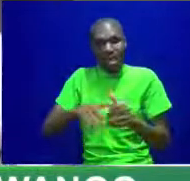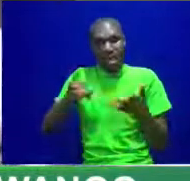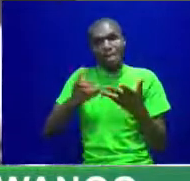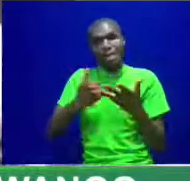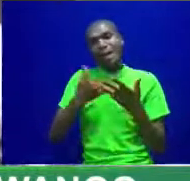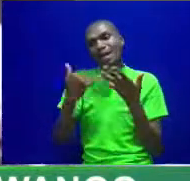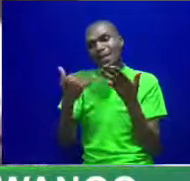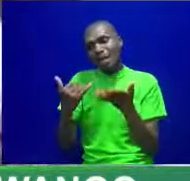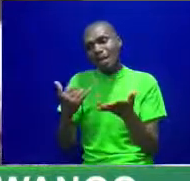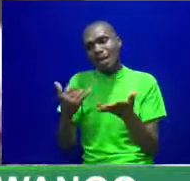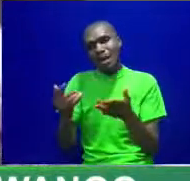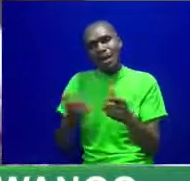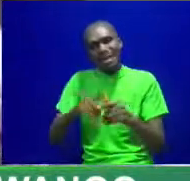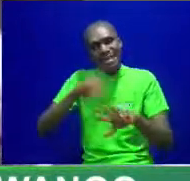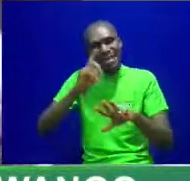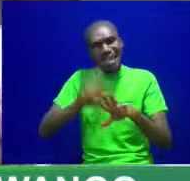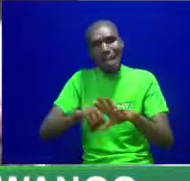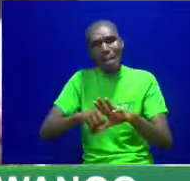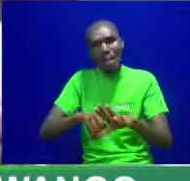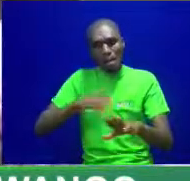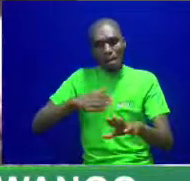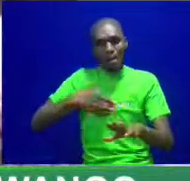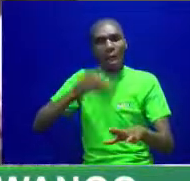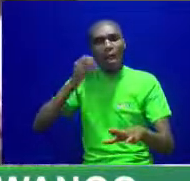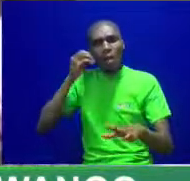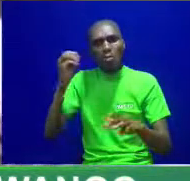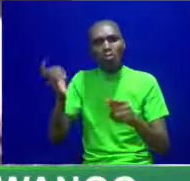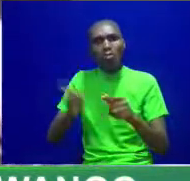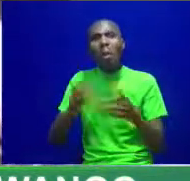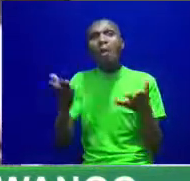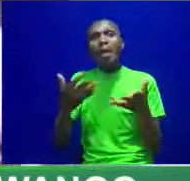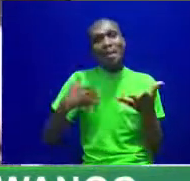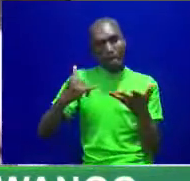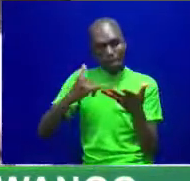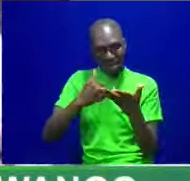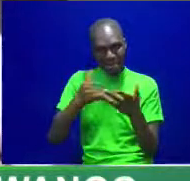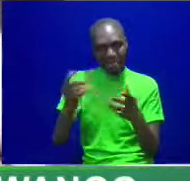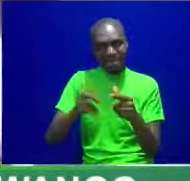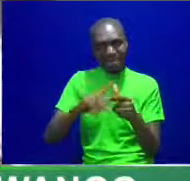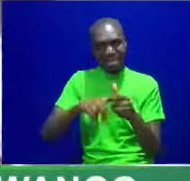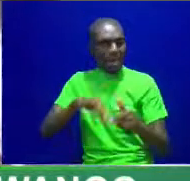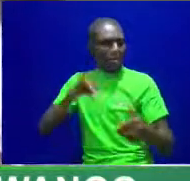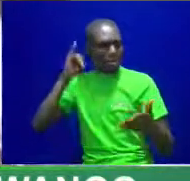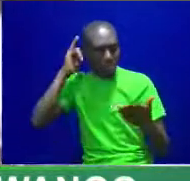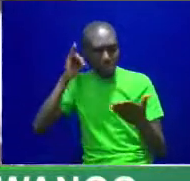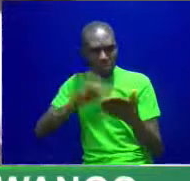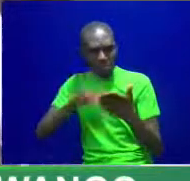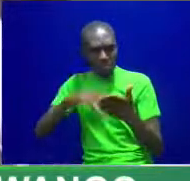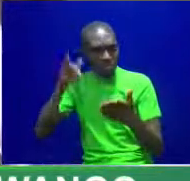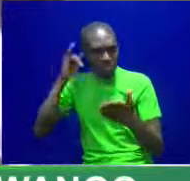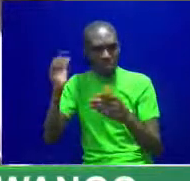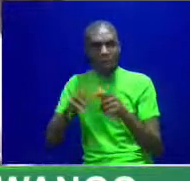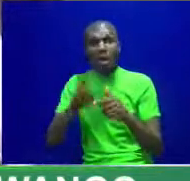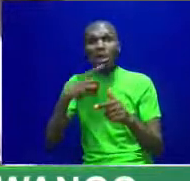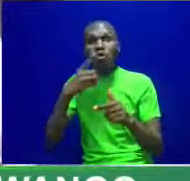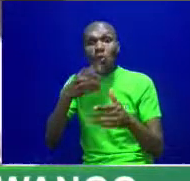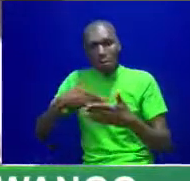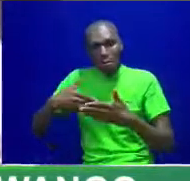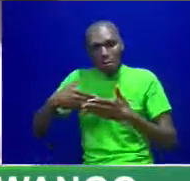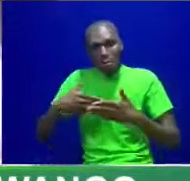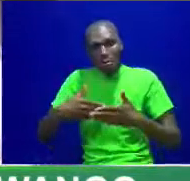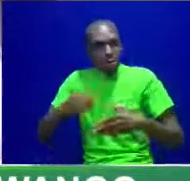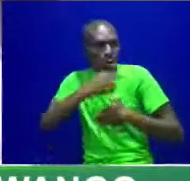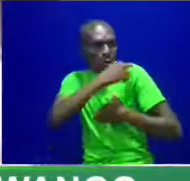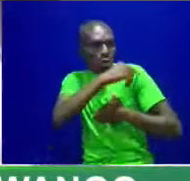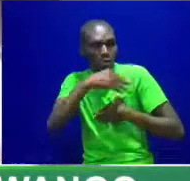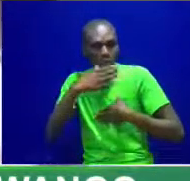niliolewa. Sasa wakati niko kwa nyumbani kwangu mahali niliolewa ndio nilipigwa simu nikaambiwa mtoto amekuja hospitalini walimkuta